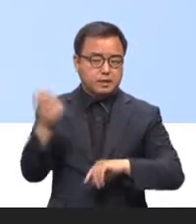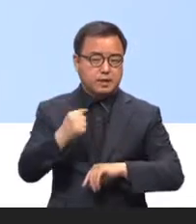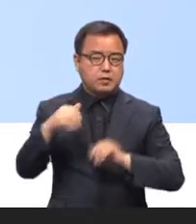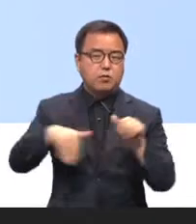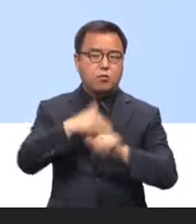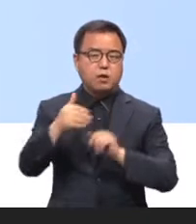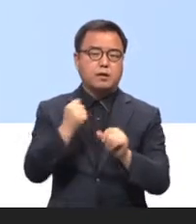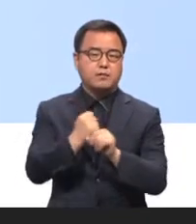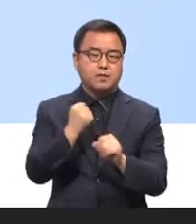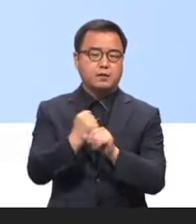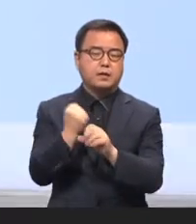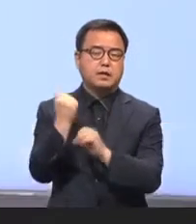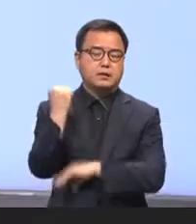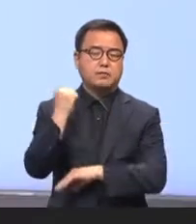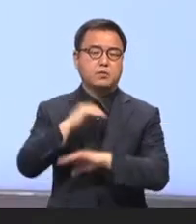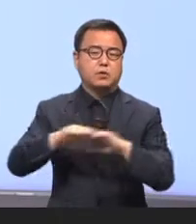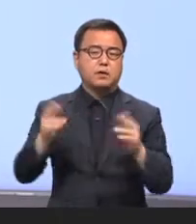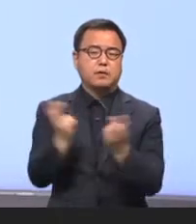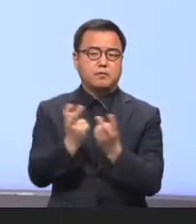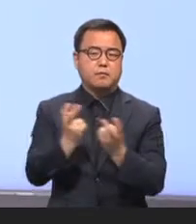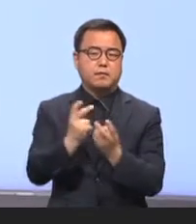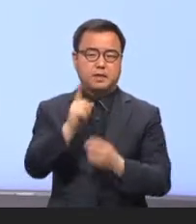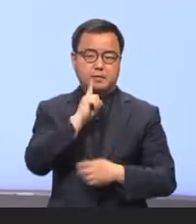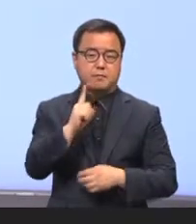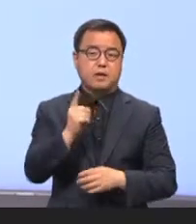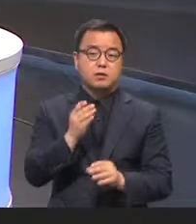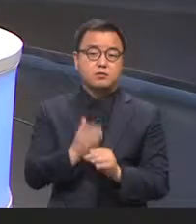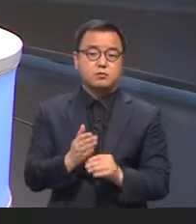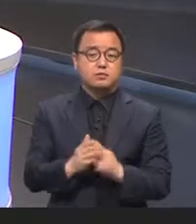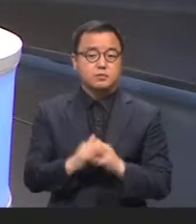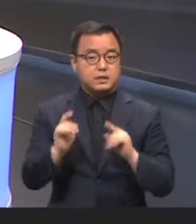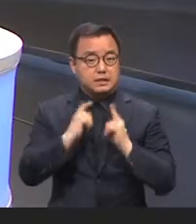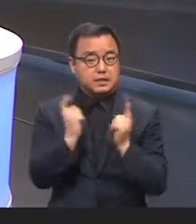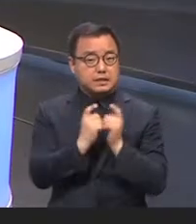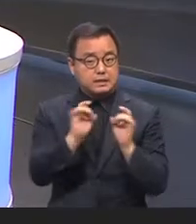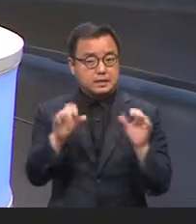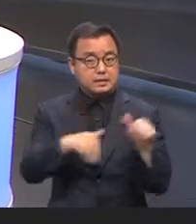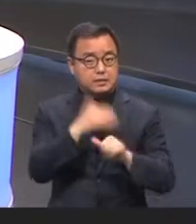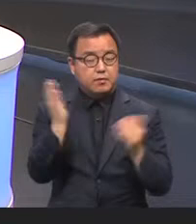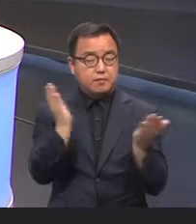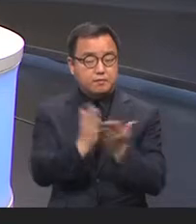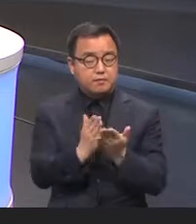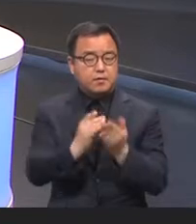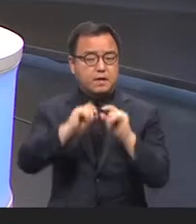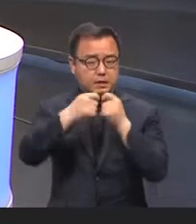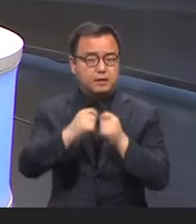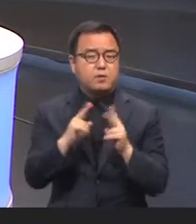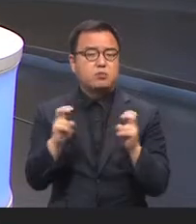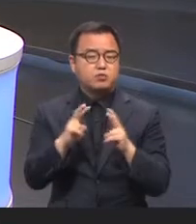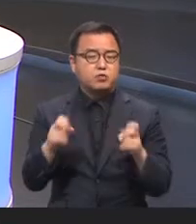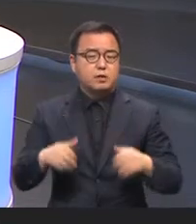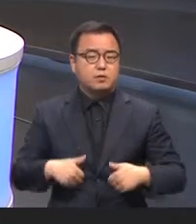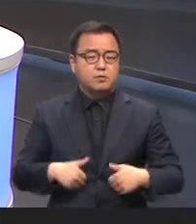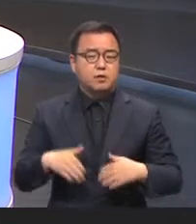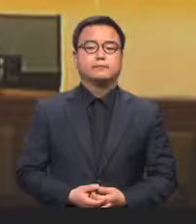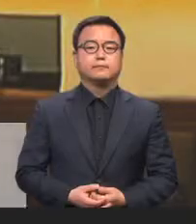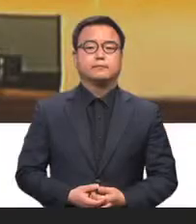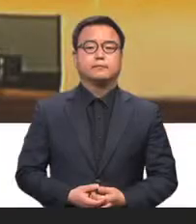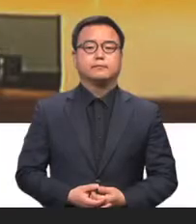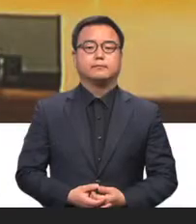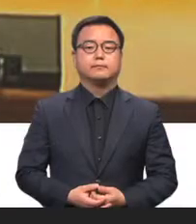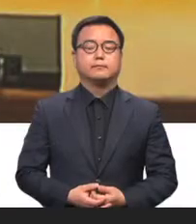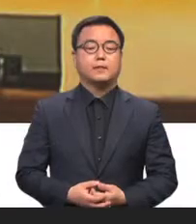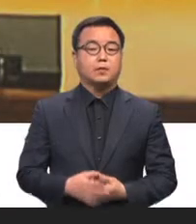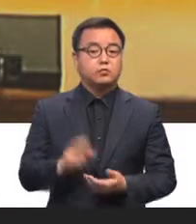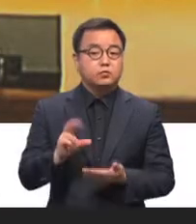조성이 근본적인 대책 이라는 그런 지적이 나오고 웰케 개개인의 상황에 맞는 세밀한 분석이 필요하게 질문을 싸 자 이번에 좀 민감한 이십니다